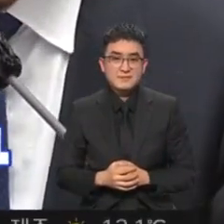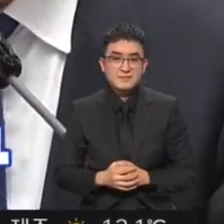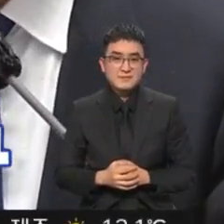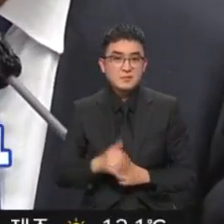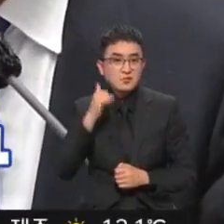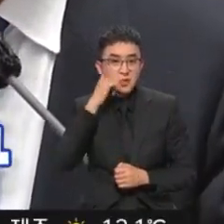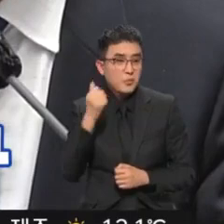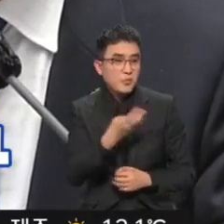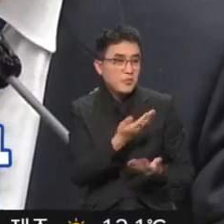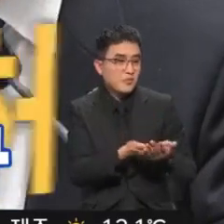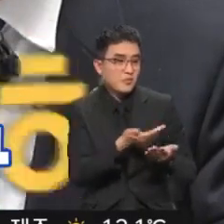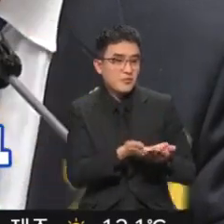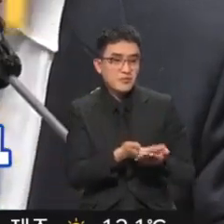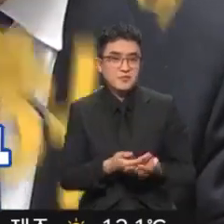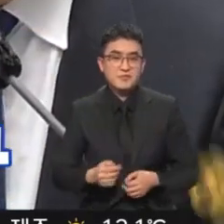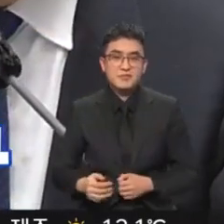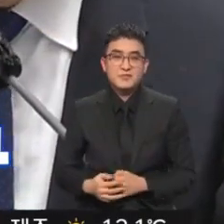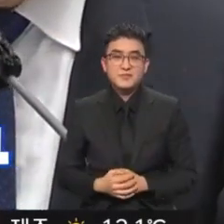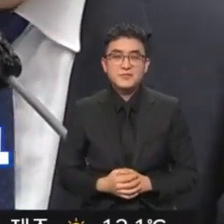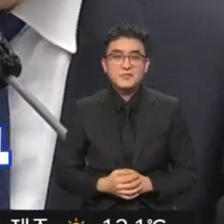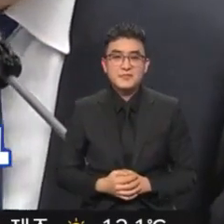좀 주세요.